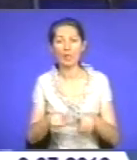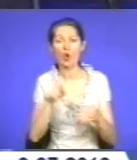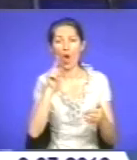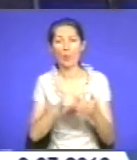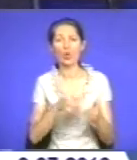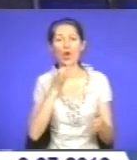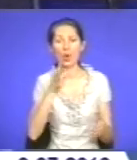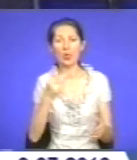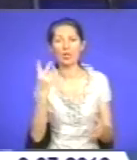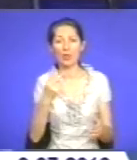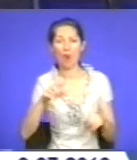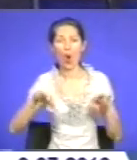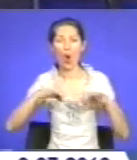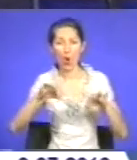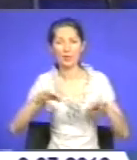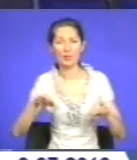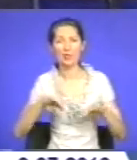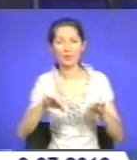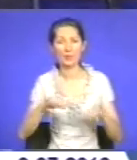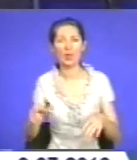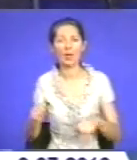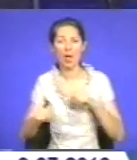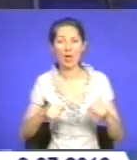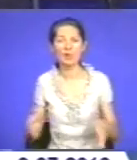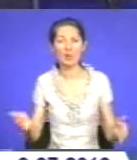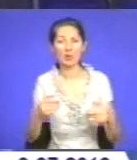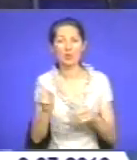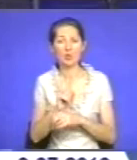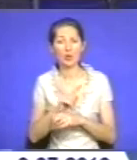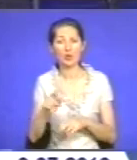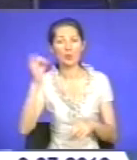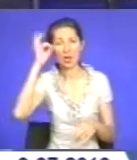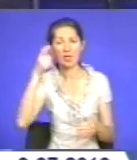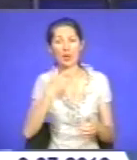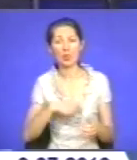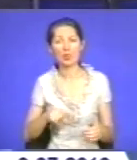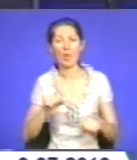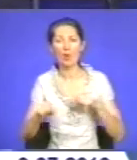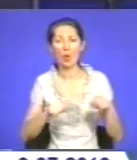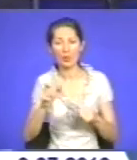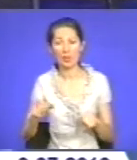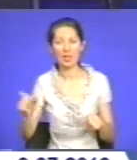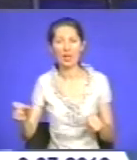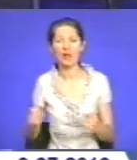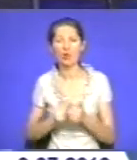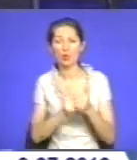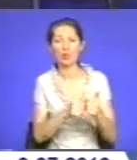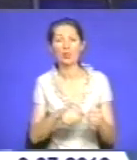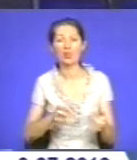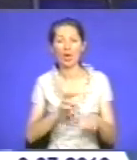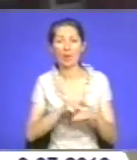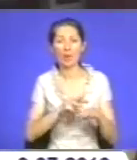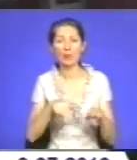засобів зібралися у Тернополі. Аби нагадати про себе, велосипедисти в супроводі ДАІ влаштували велопробіг вулицями обласного центру.